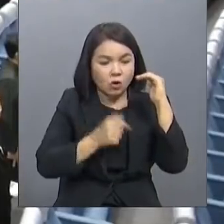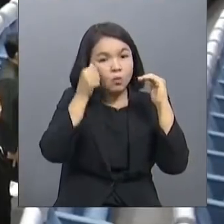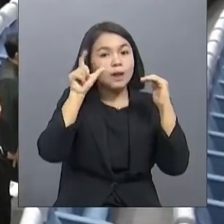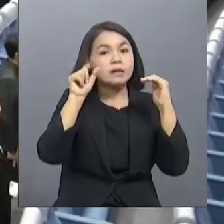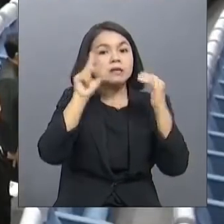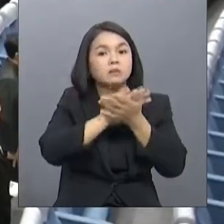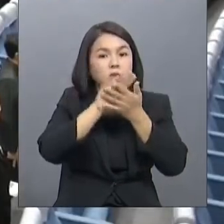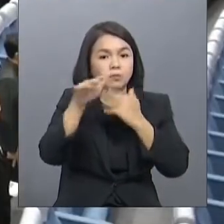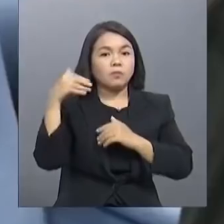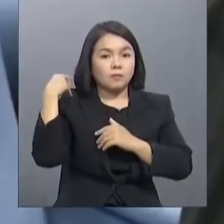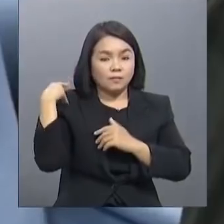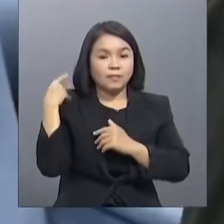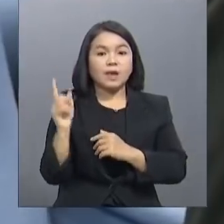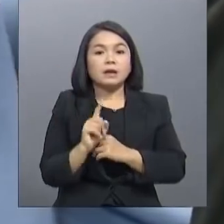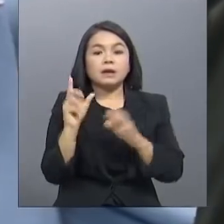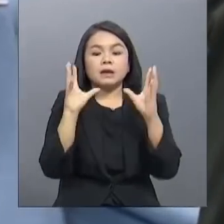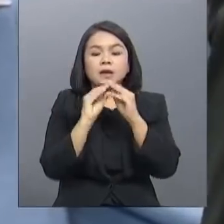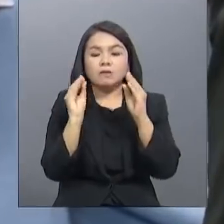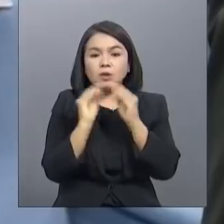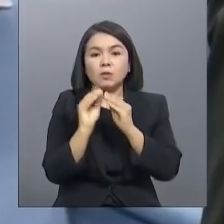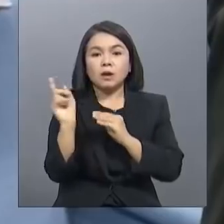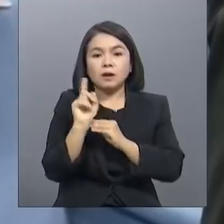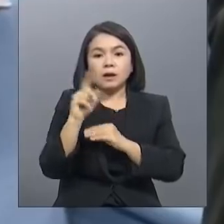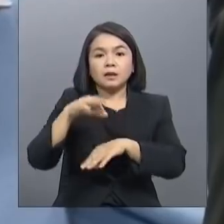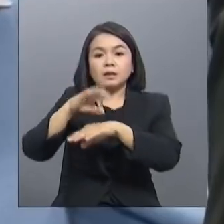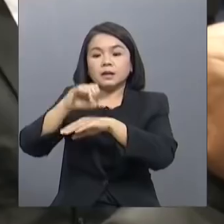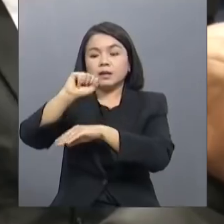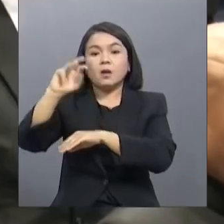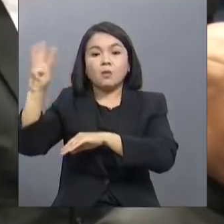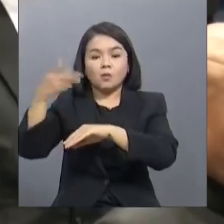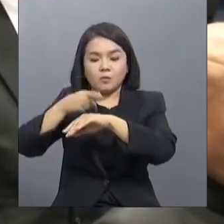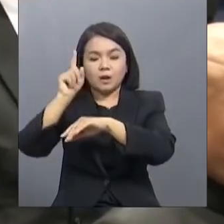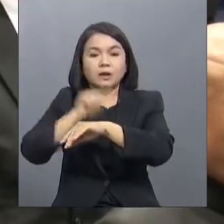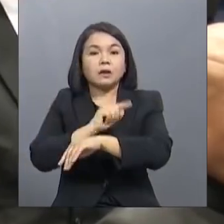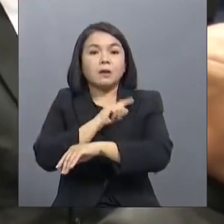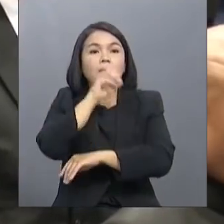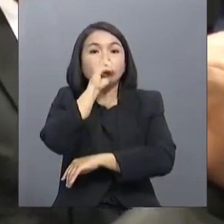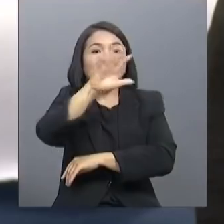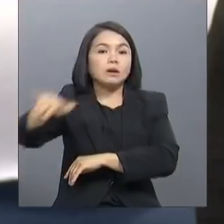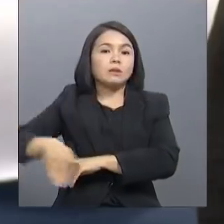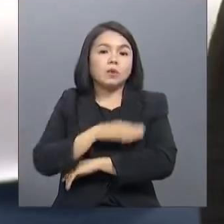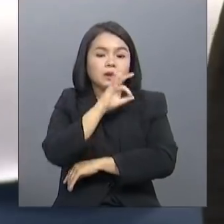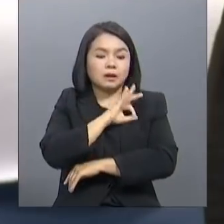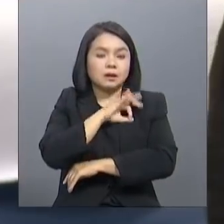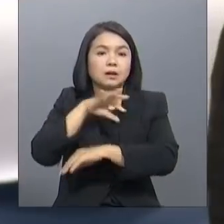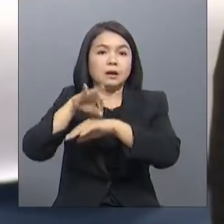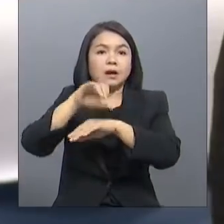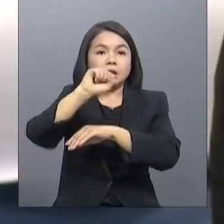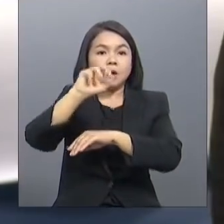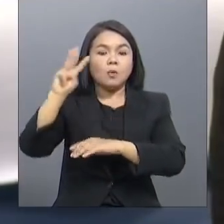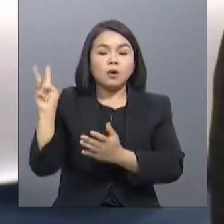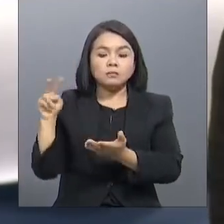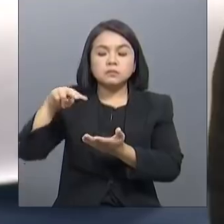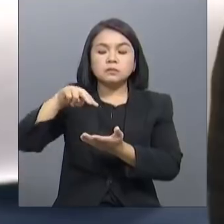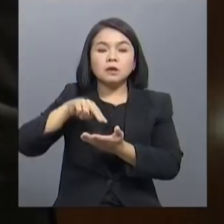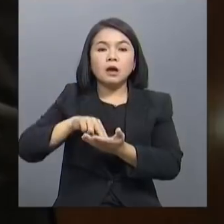ขณะที่การประชมวุธธษภา สาตราจารณ์พรเพศวิชิชลชัยประทานวธธษภาแ้งให้สมาชิกวธธษภา ร่มยืนไ้อะไร